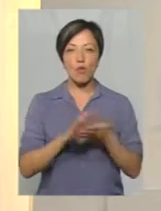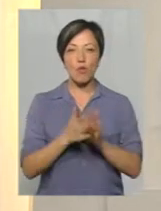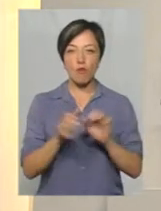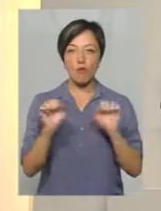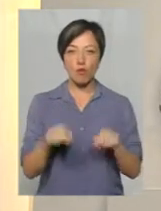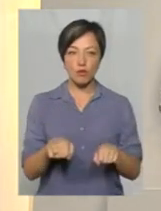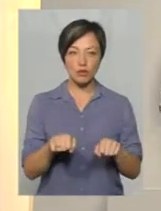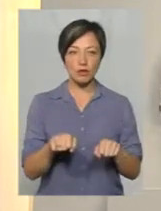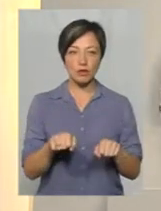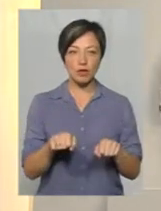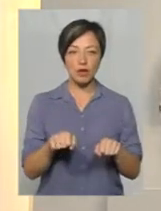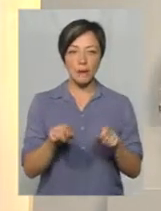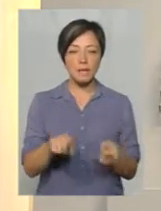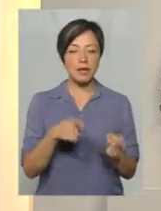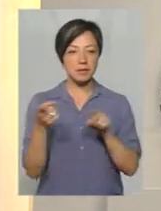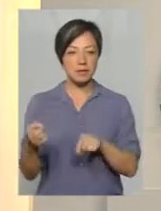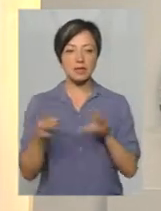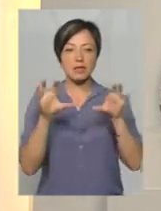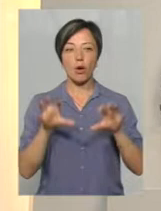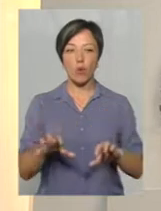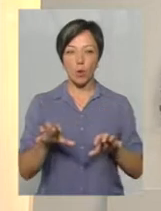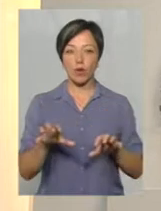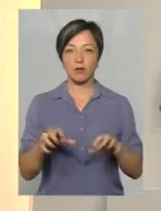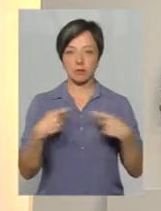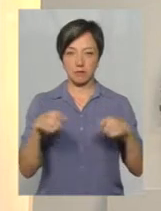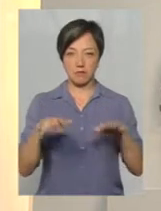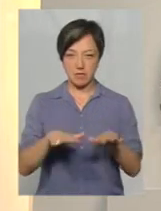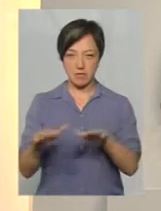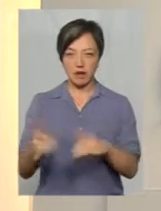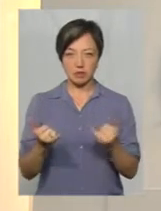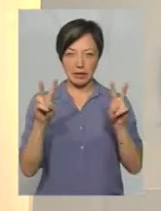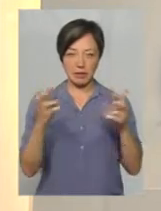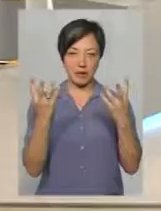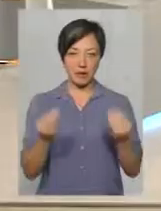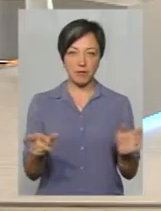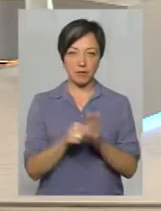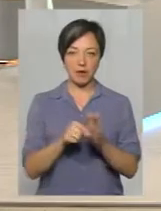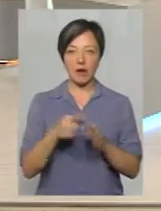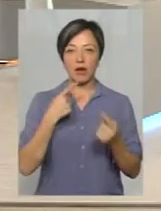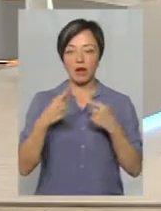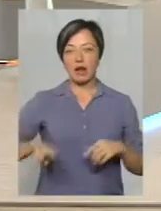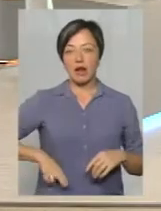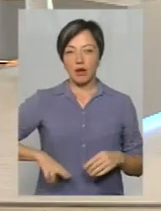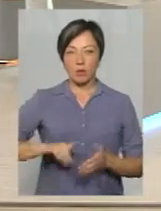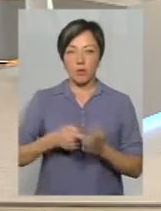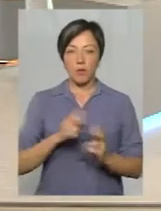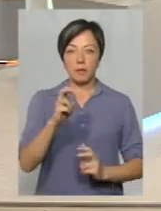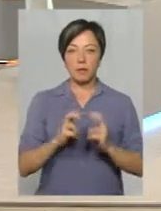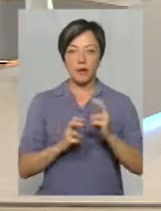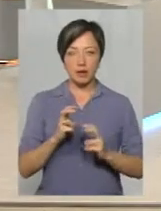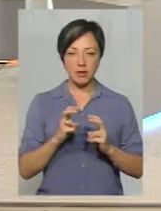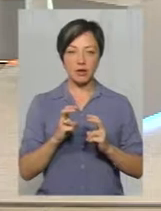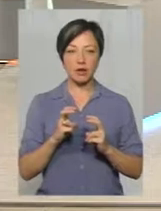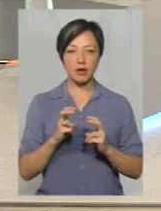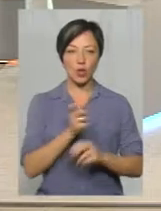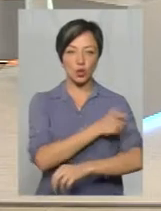можуть переміститися на легальні ряди. Про це нині у темі дня говоримо із директором Хмельницького міського комунального підприємства